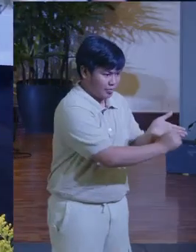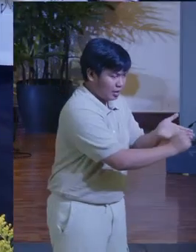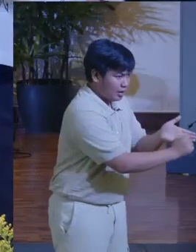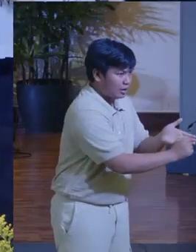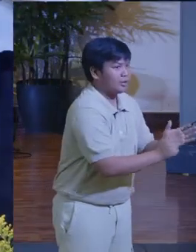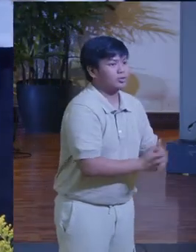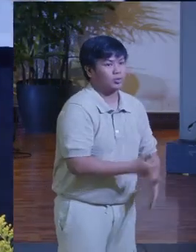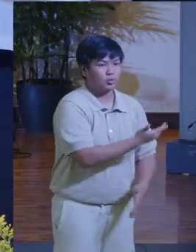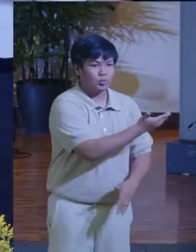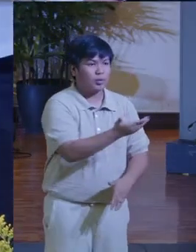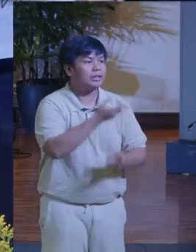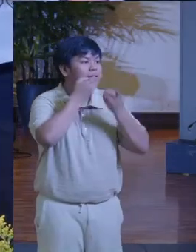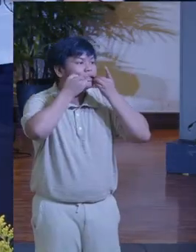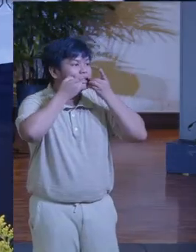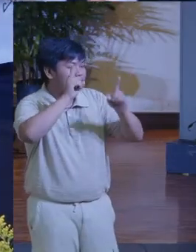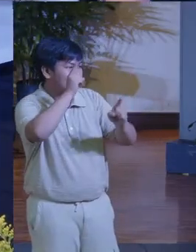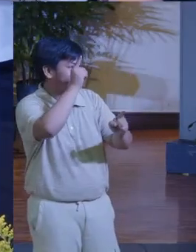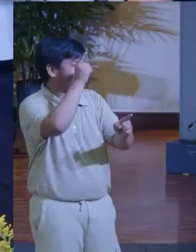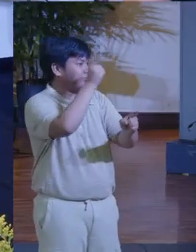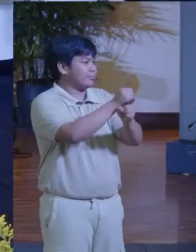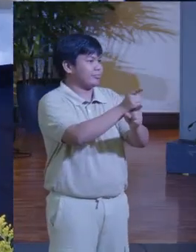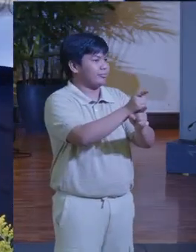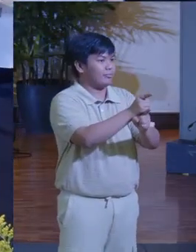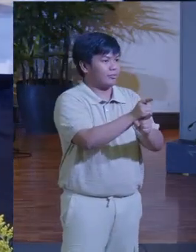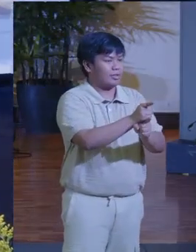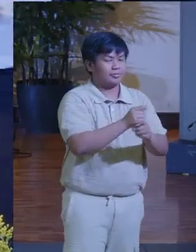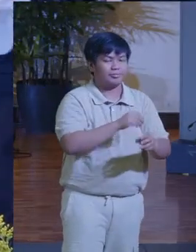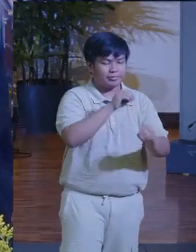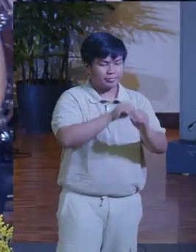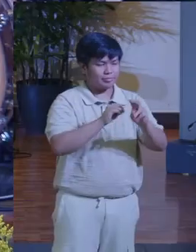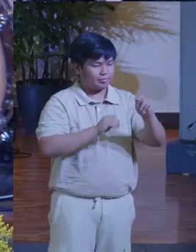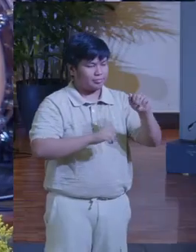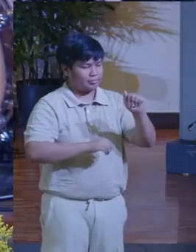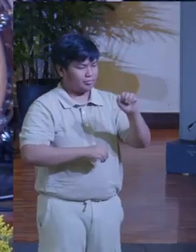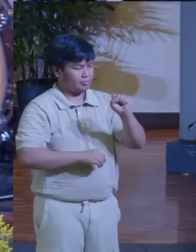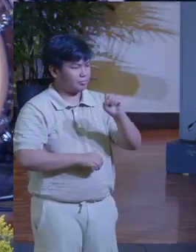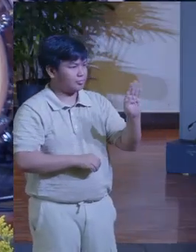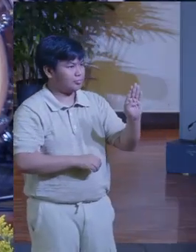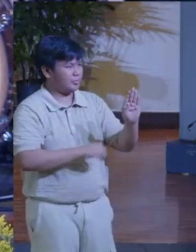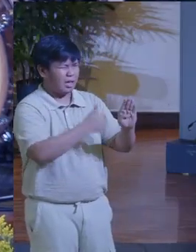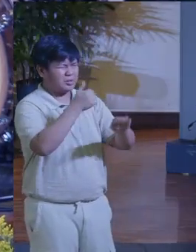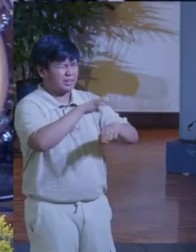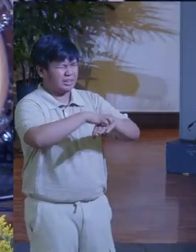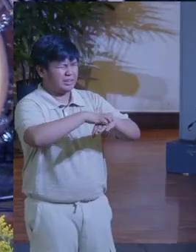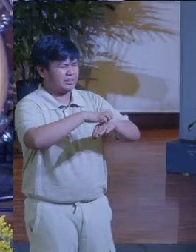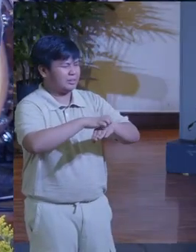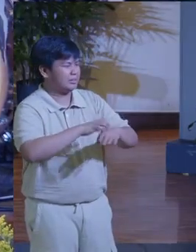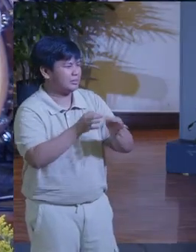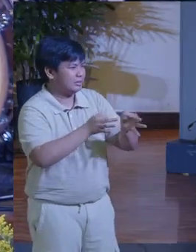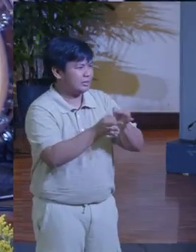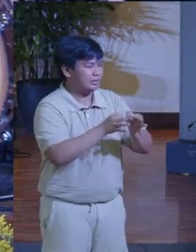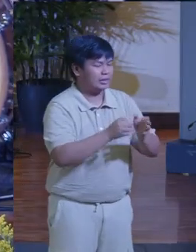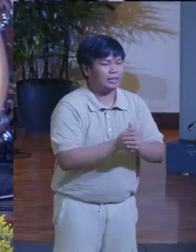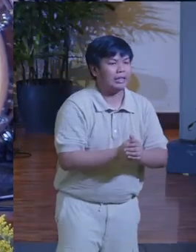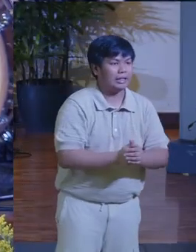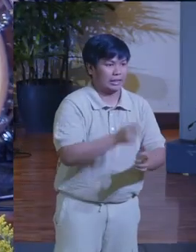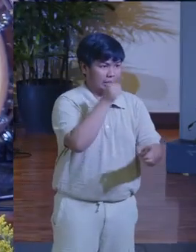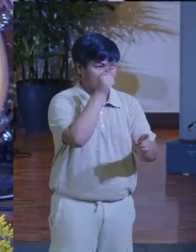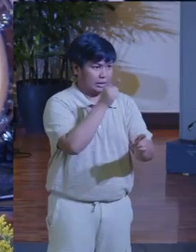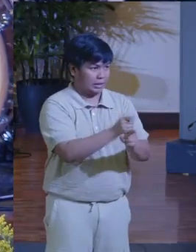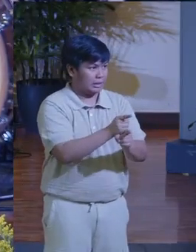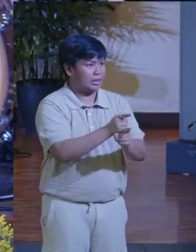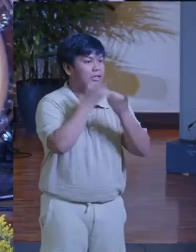counted as righteous. Sa NASB, reckoned as righteous.